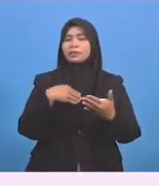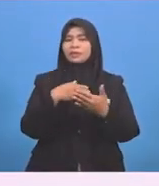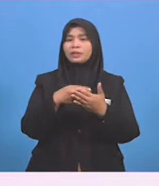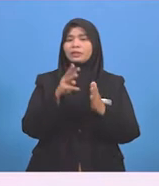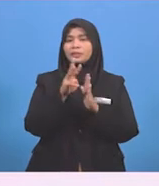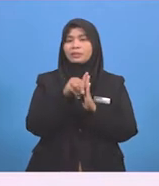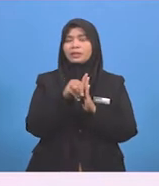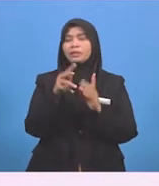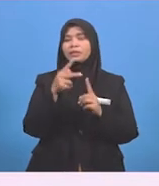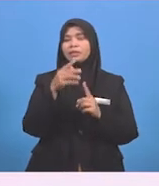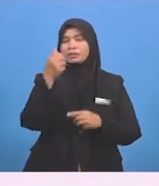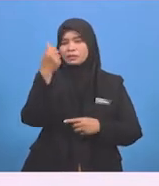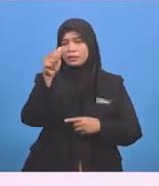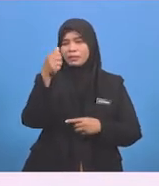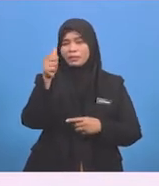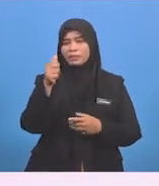ke-10.